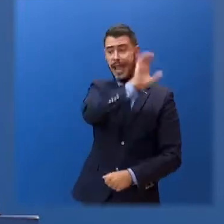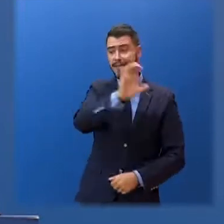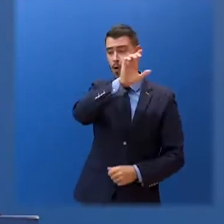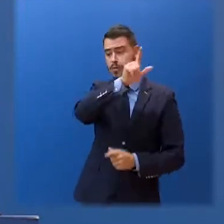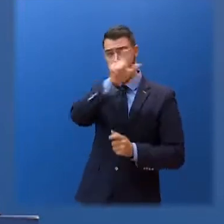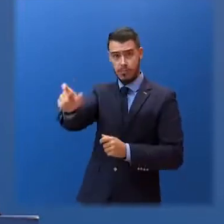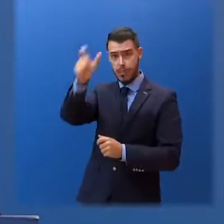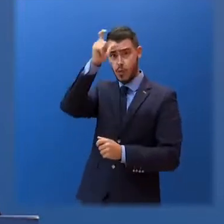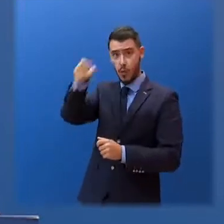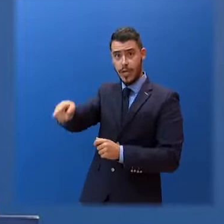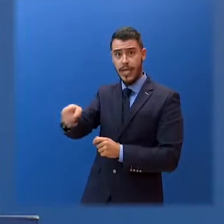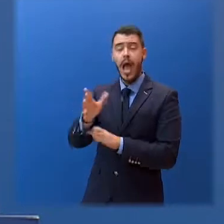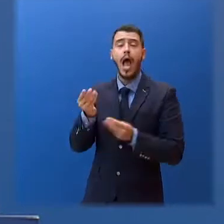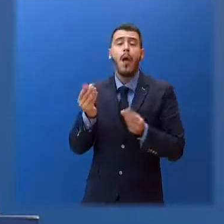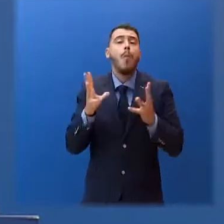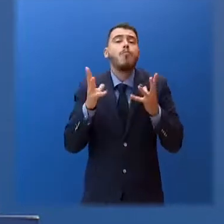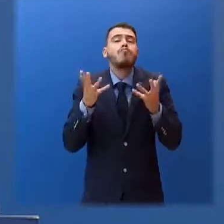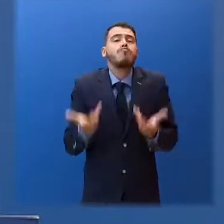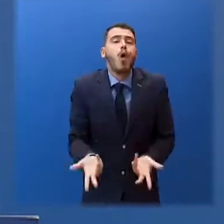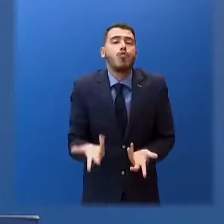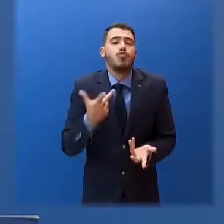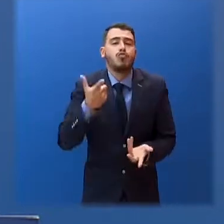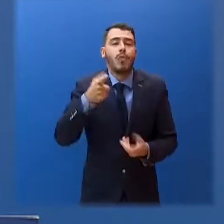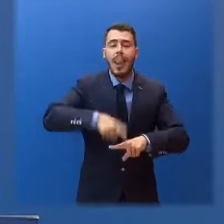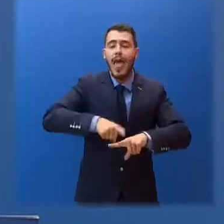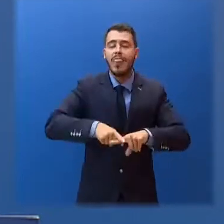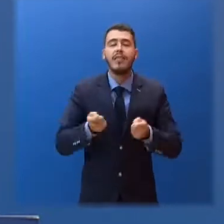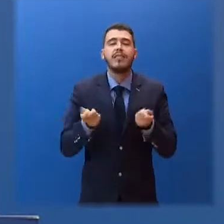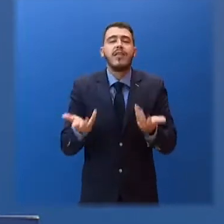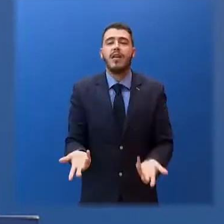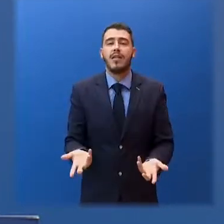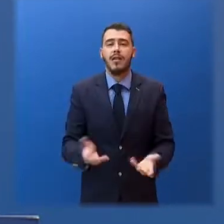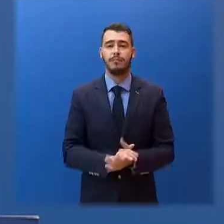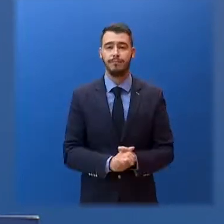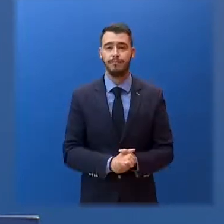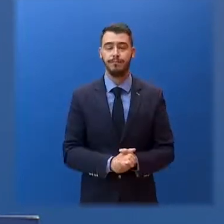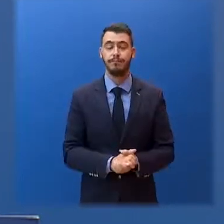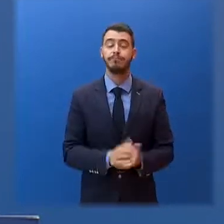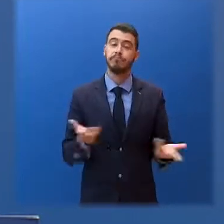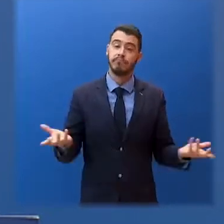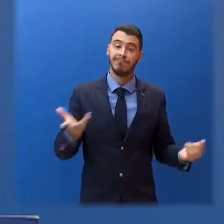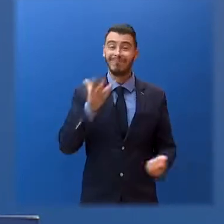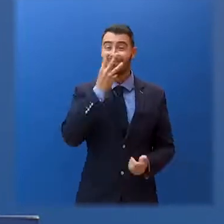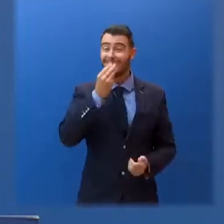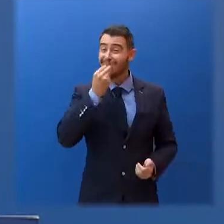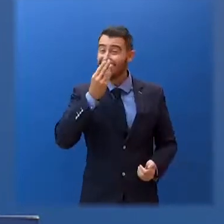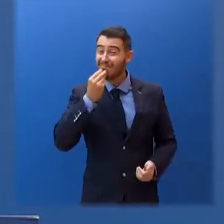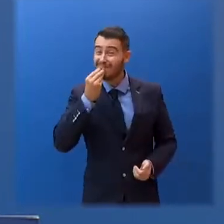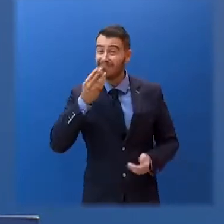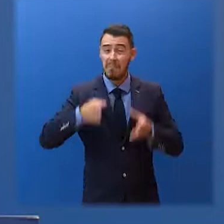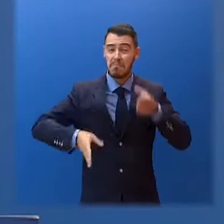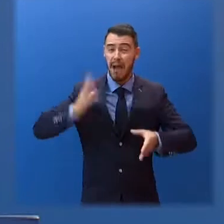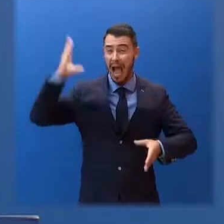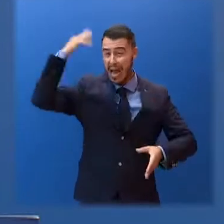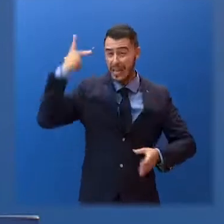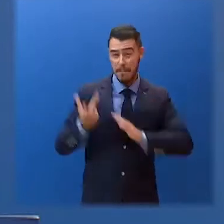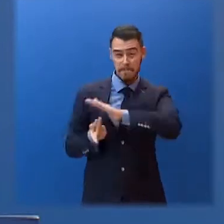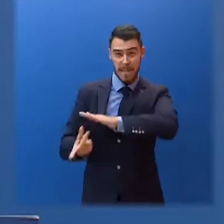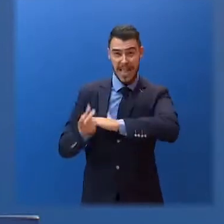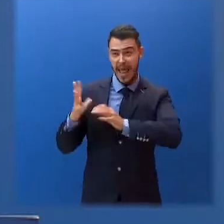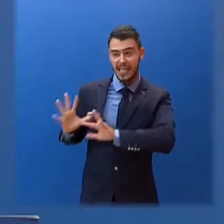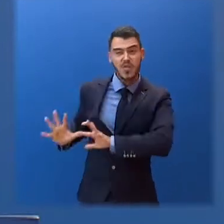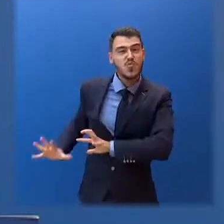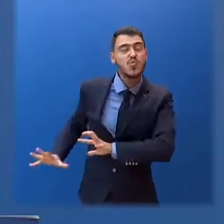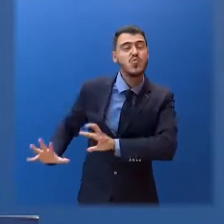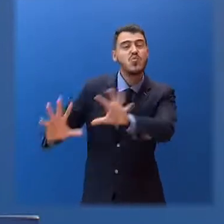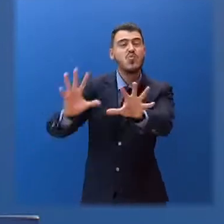σε όλο αυτό? Νομίζω ότι είναι ξεκάθαρο από το προηγούμενο επεισόδιο, τέλος Φεβρουαρίου, αρχές Μαρτίου, ότι οι απειλές αυτού του τύπου